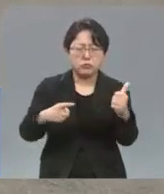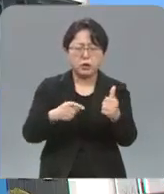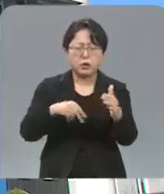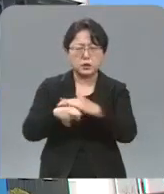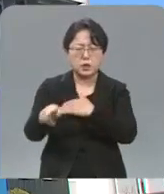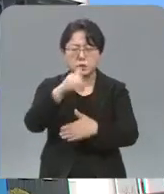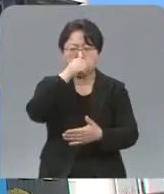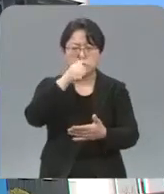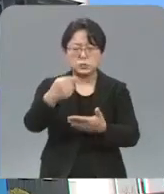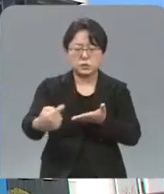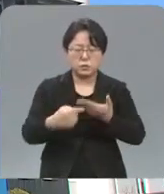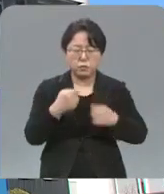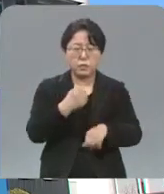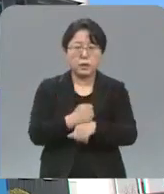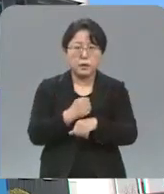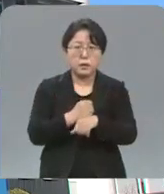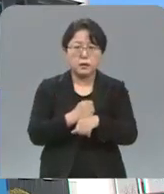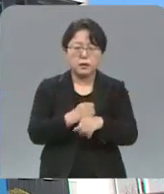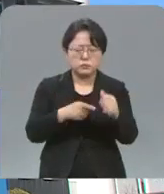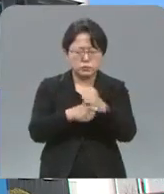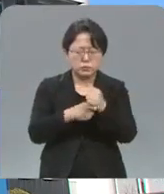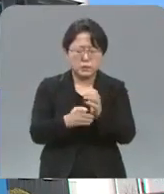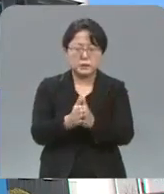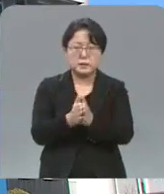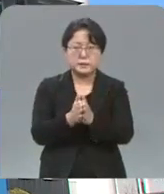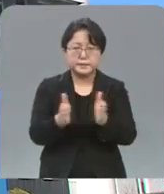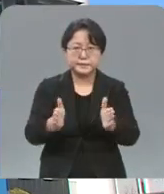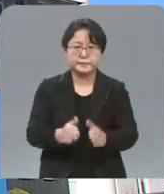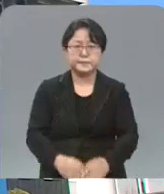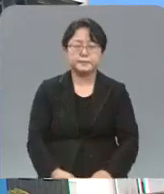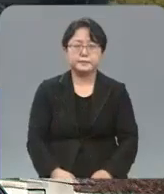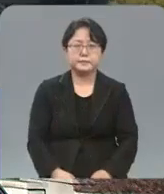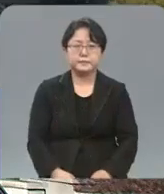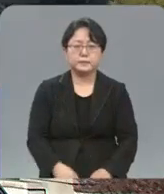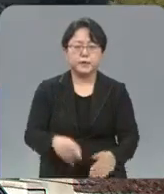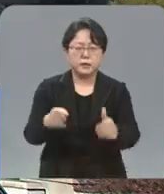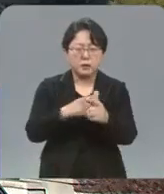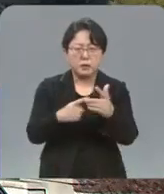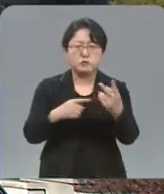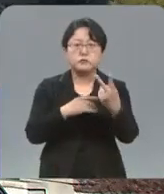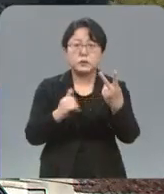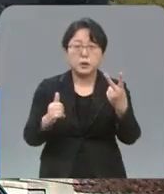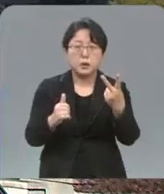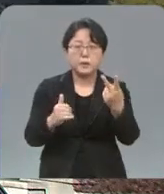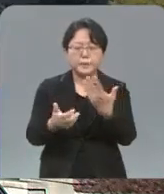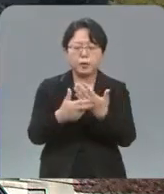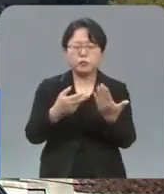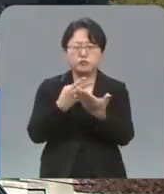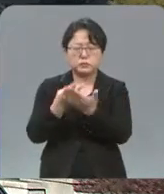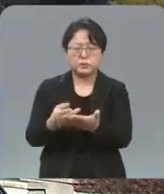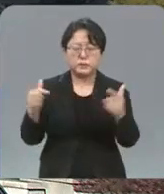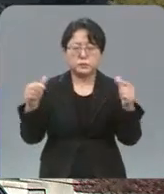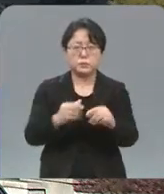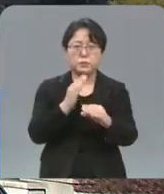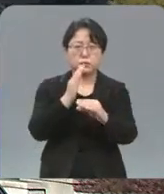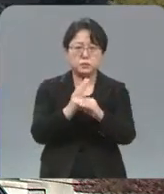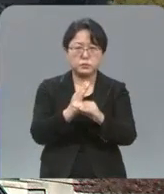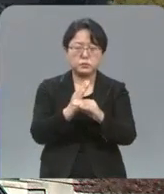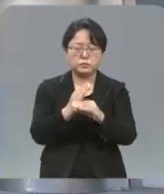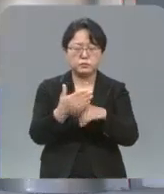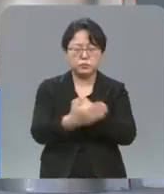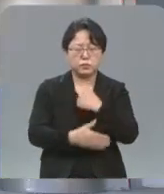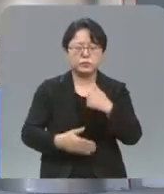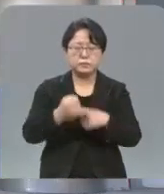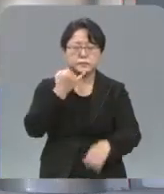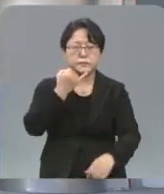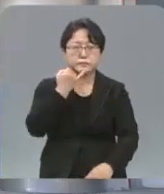휘두르고 달아났다는 신고가 접수돼 수사에 나섰다고 밝혔습니다. 피습을 당한 두 명은 병원으로 옮겨져 치료를 받고 있으며